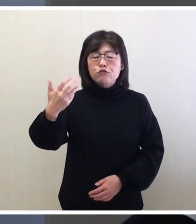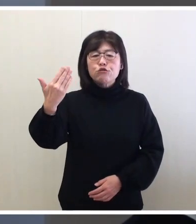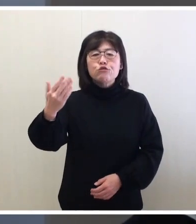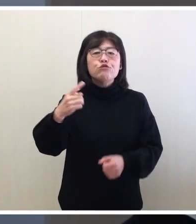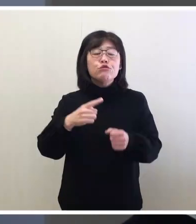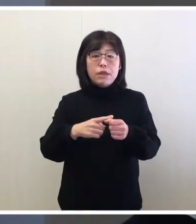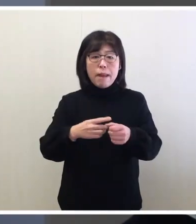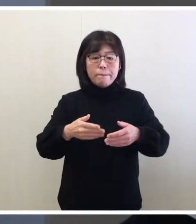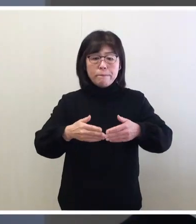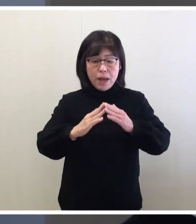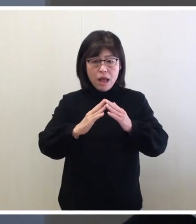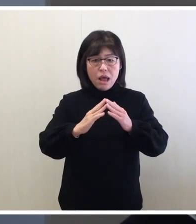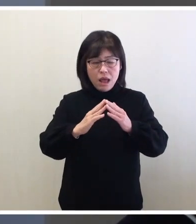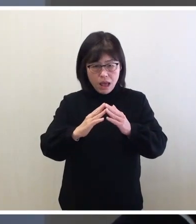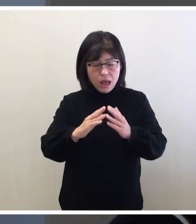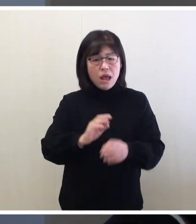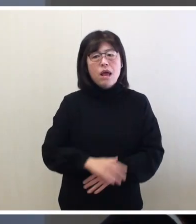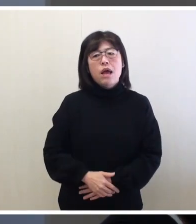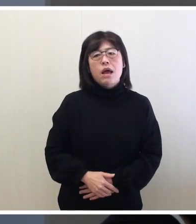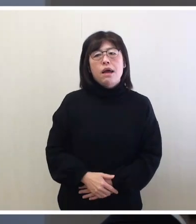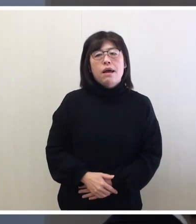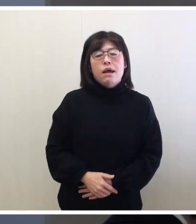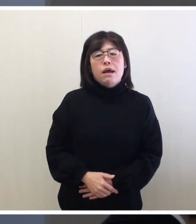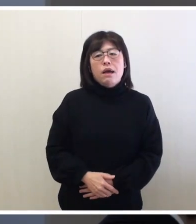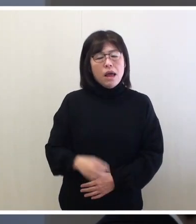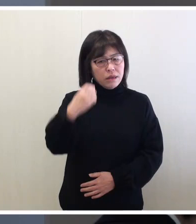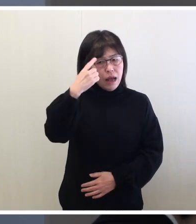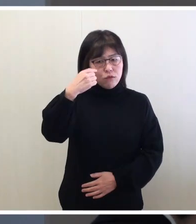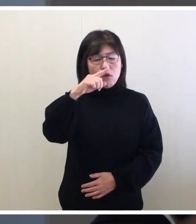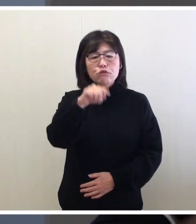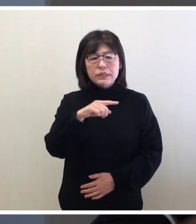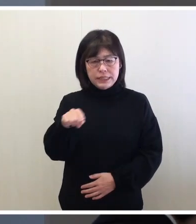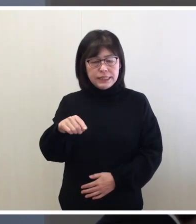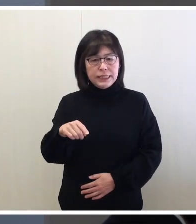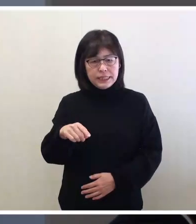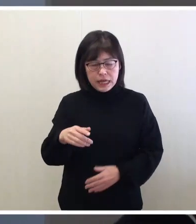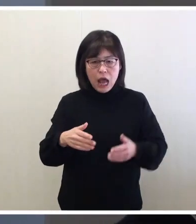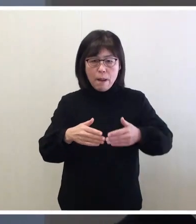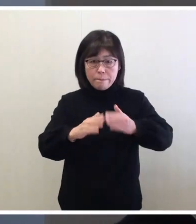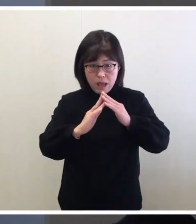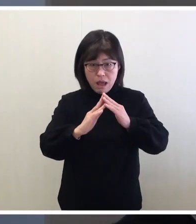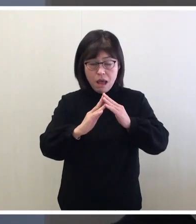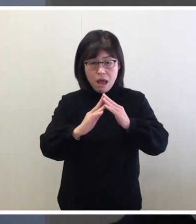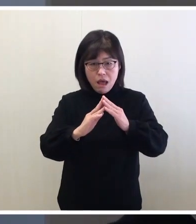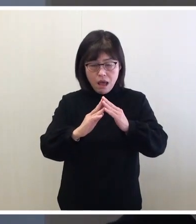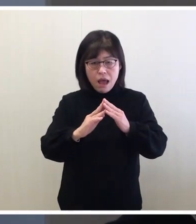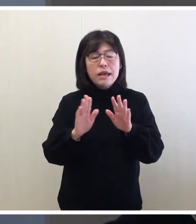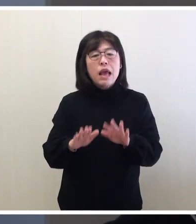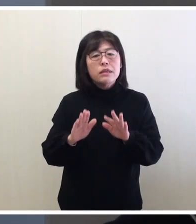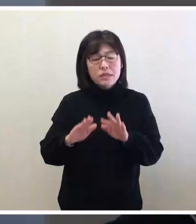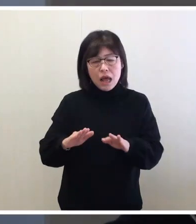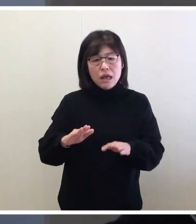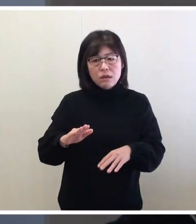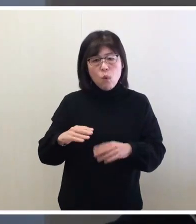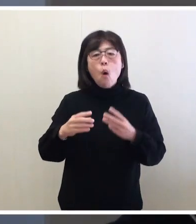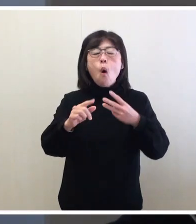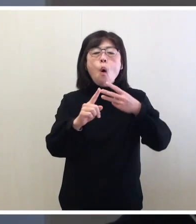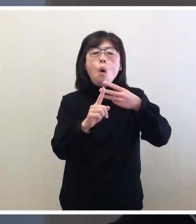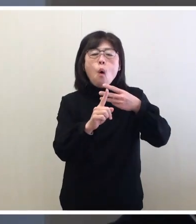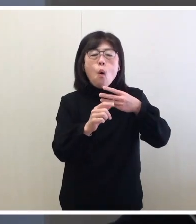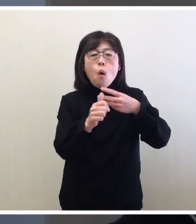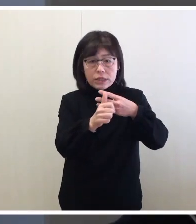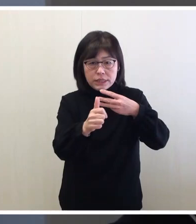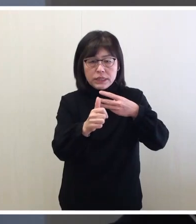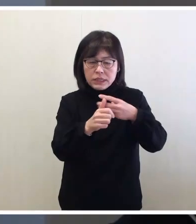1889年に創立者のウォルター・ラッセル・ランバスによって、実は神戸の原田の森、現在